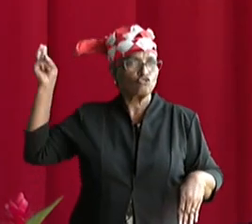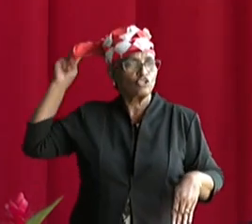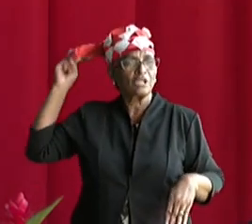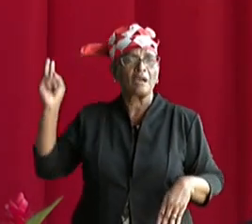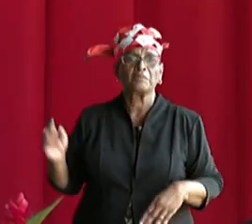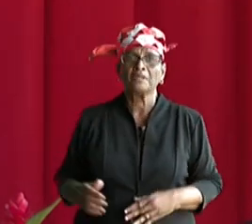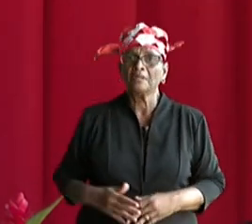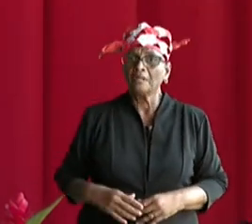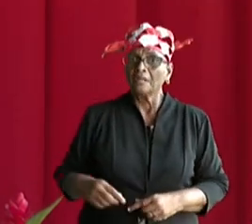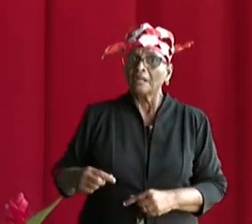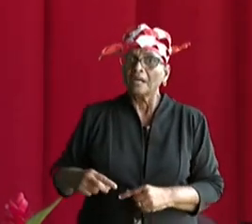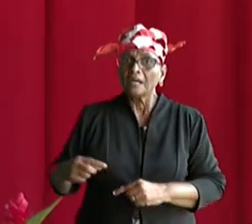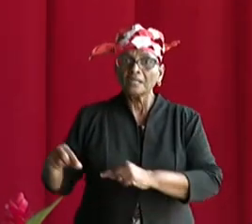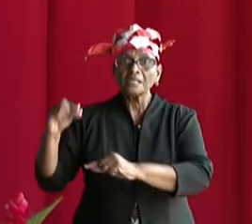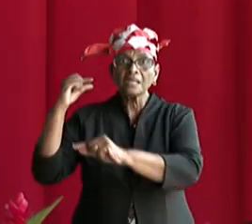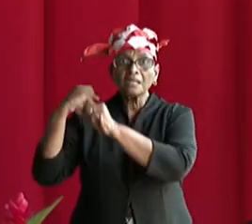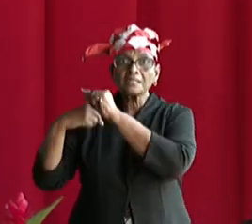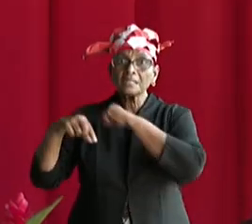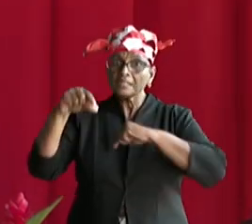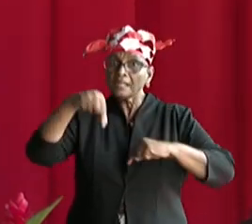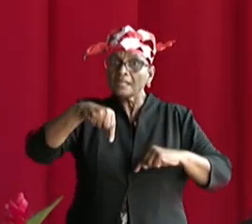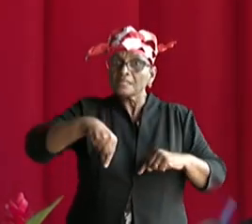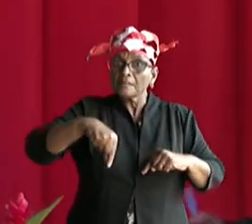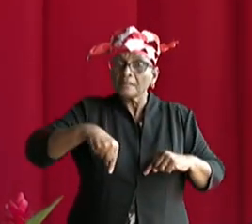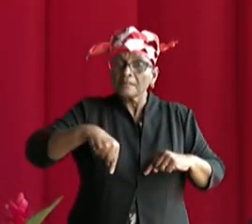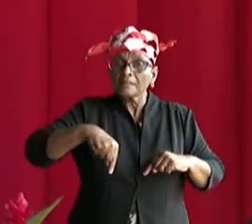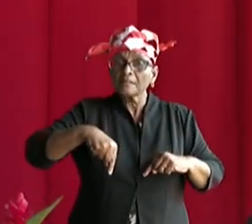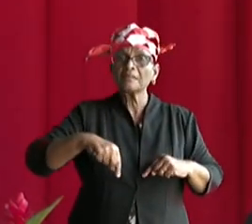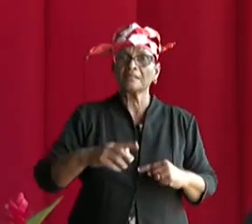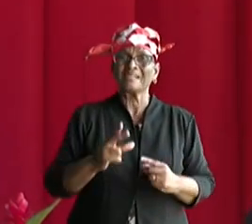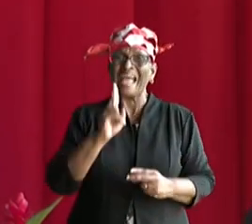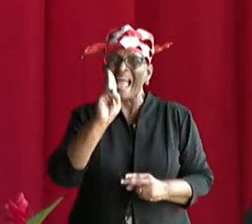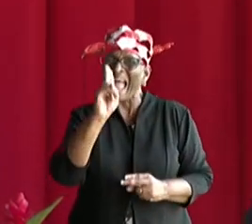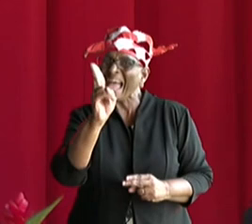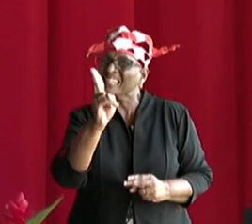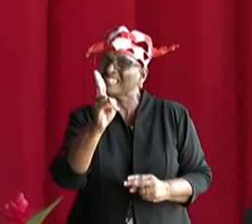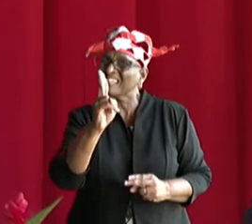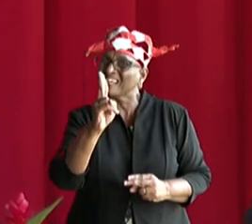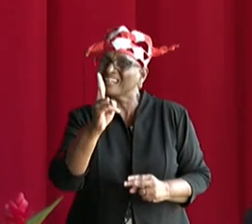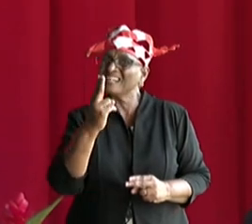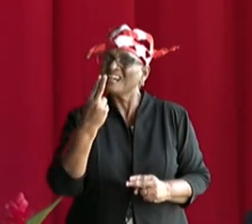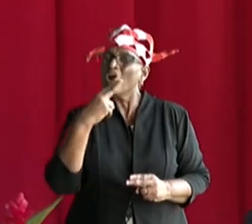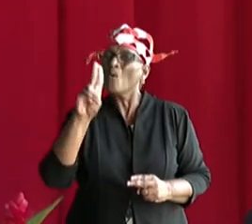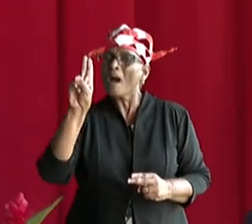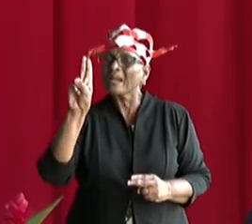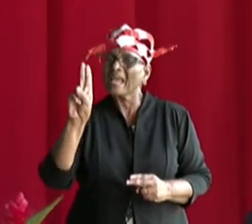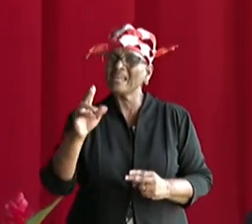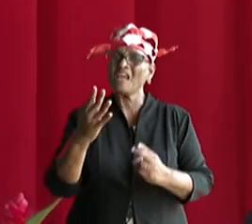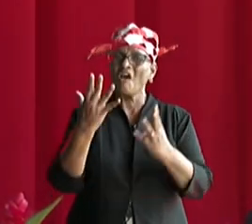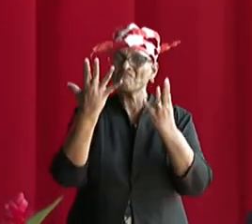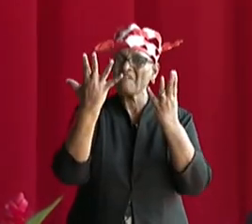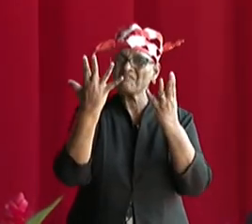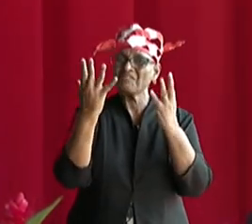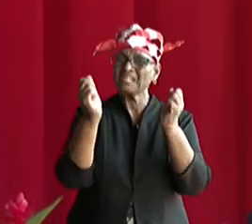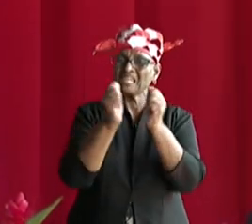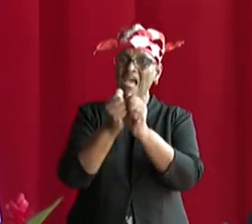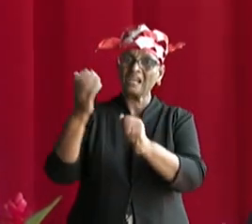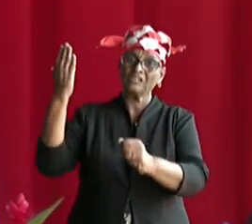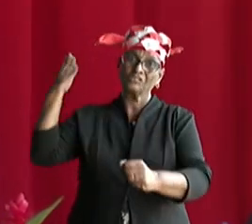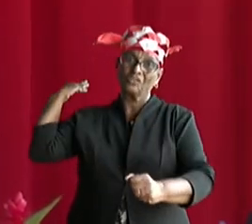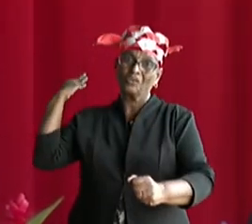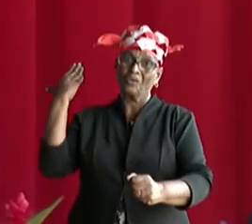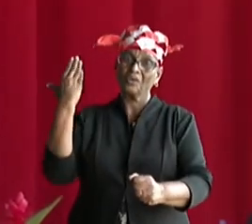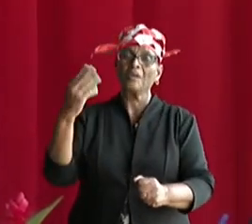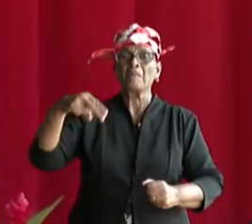Het is een historisch moment, meneer de voorzitter. De naakte waarheid is dat wij 45 jaar terug wij ons bij de